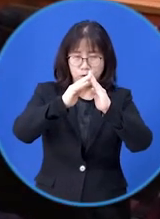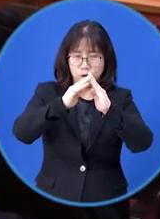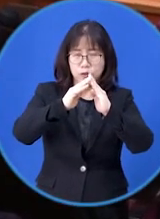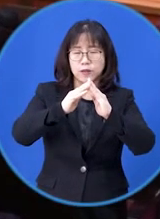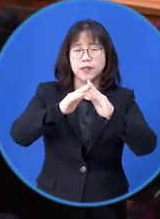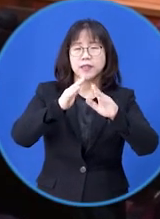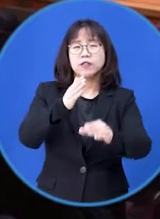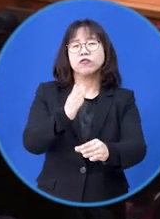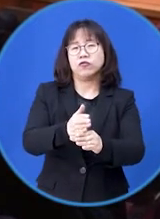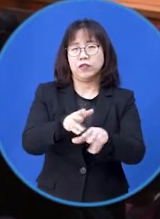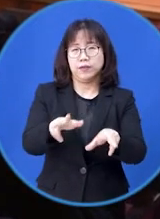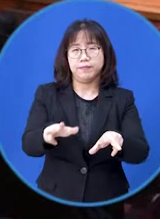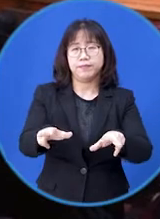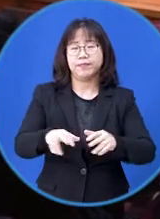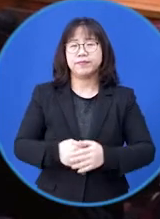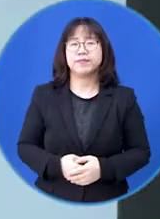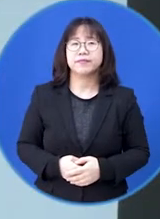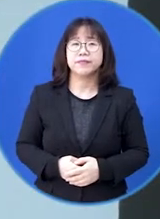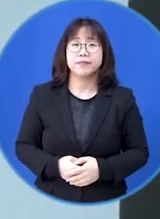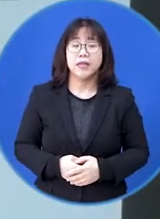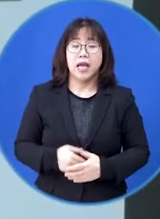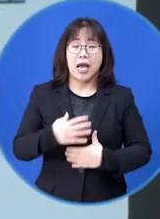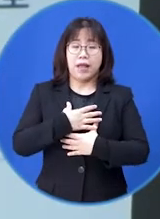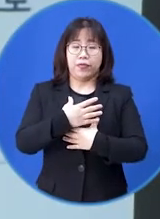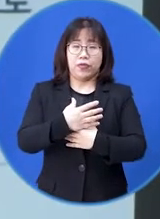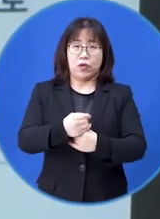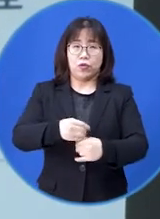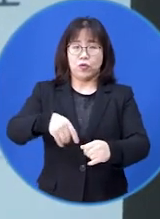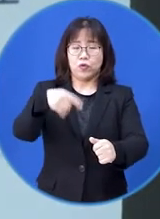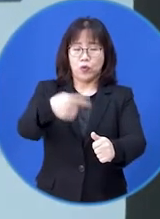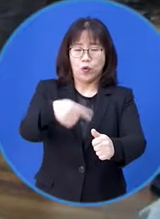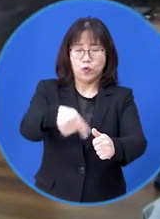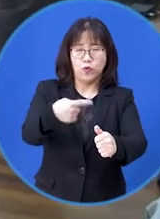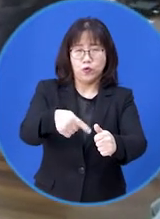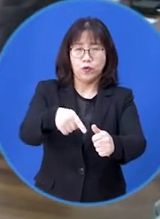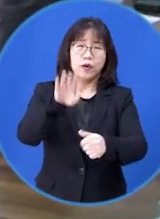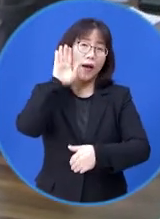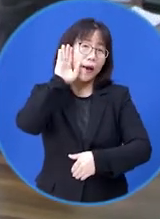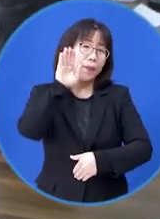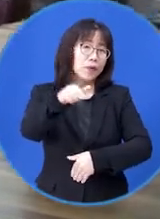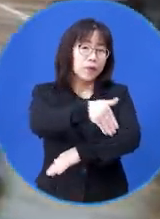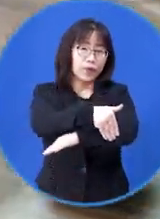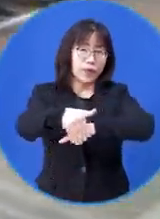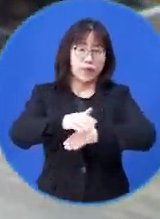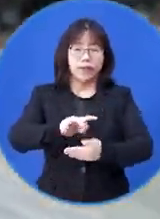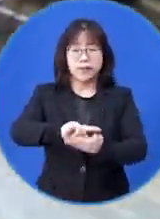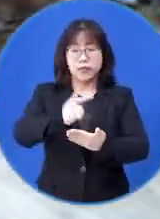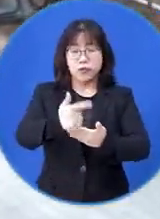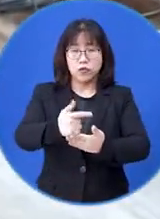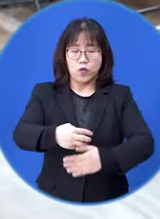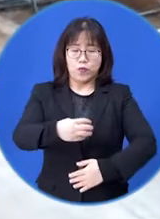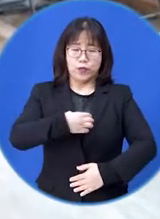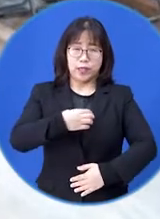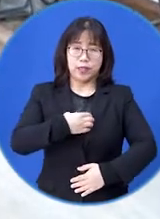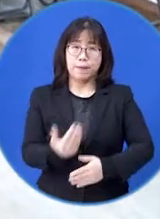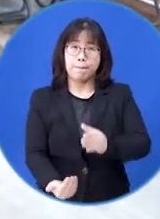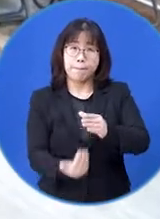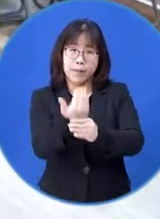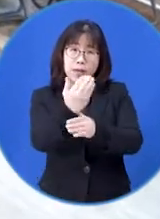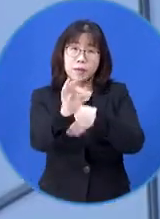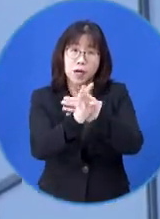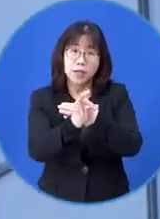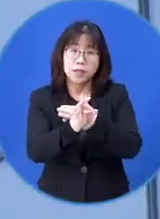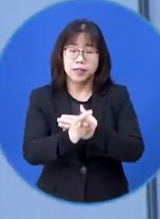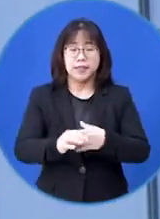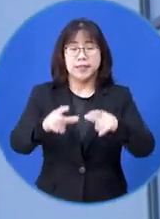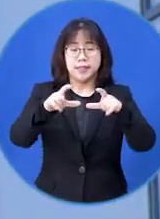있으며 효율적인 민방위 교육과 학생들의 안전체험을 위한 교육장으로 사용될 예정입니다. 강서구는